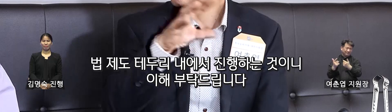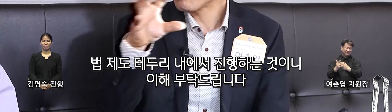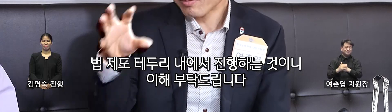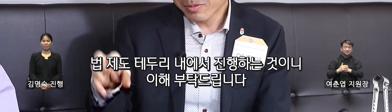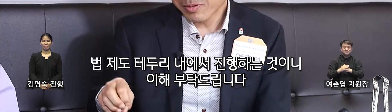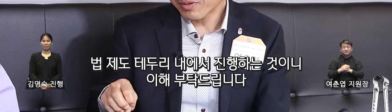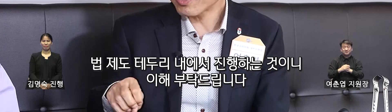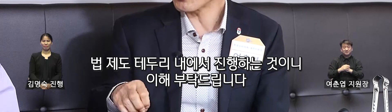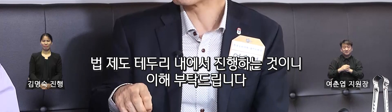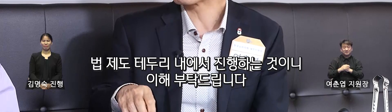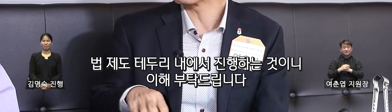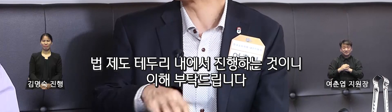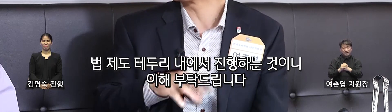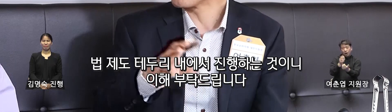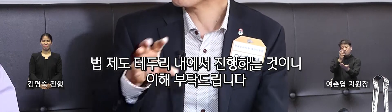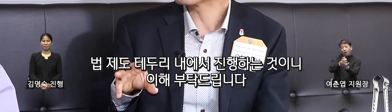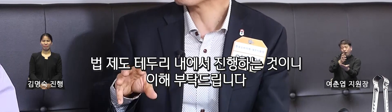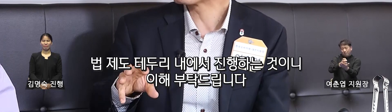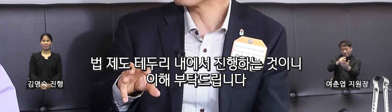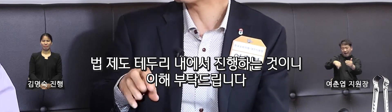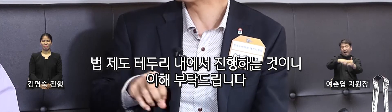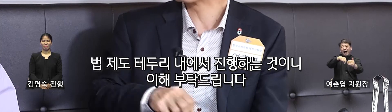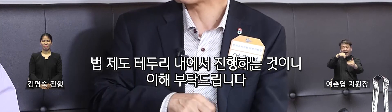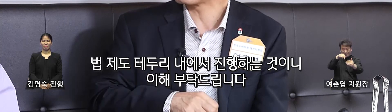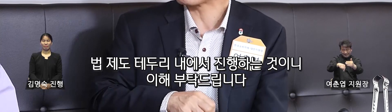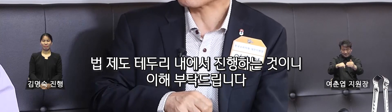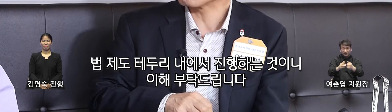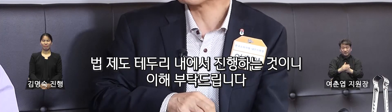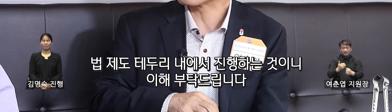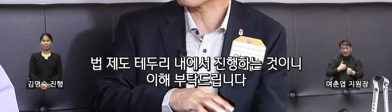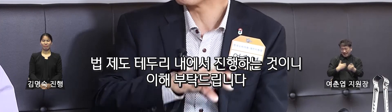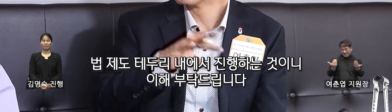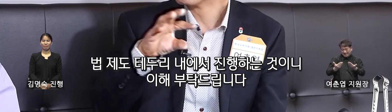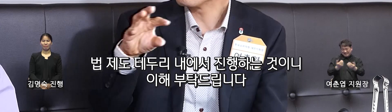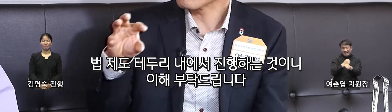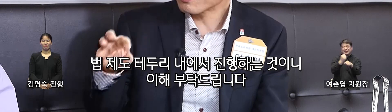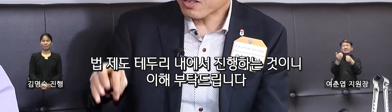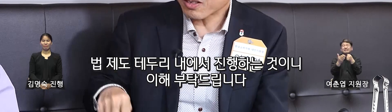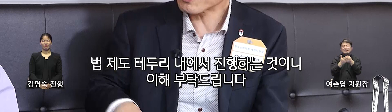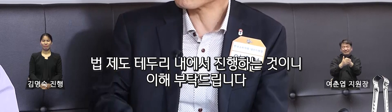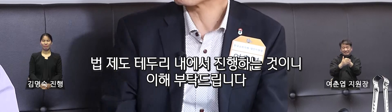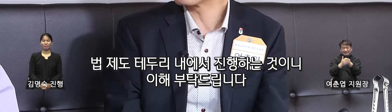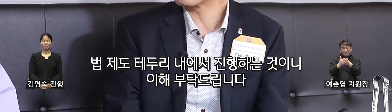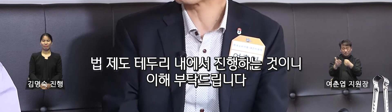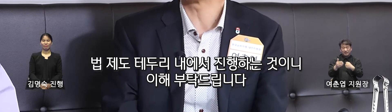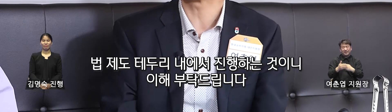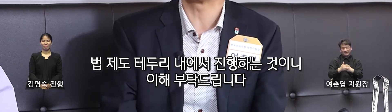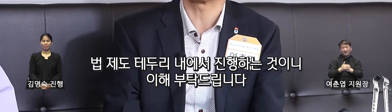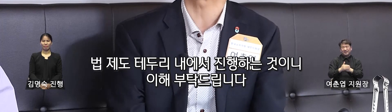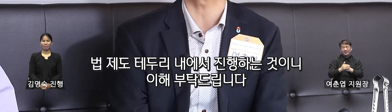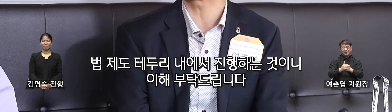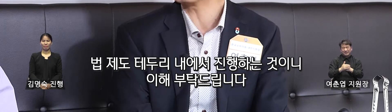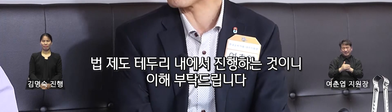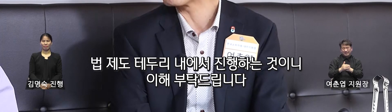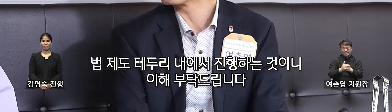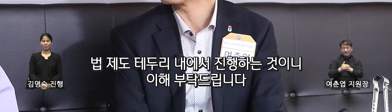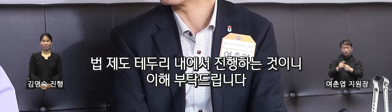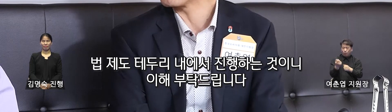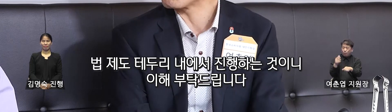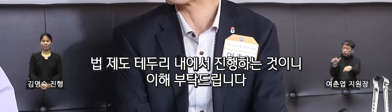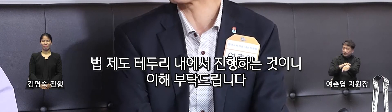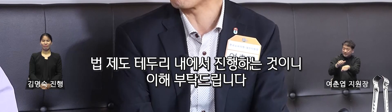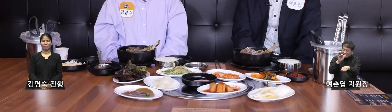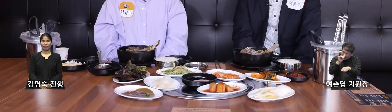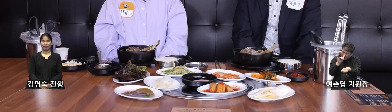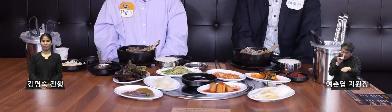법 제도 테두리 내에서 저희 업무를 하다 보니까 그렇다는 것을 소비자분들이 조금만